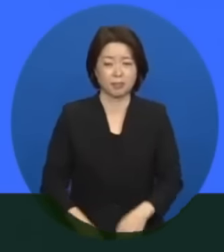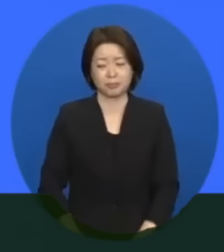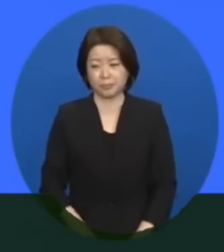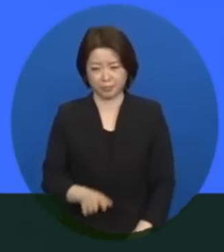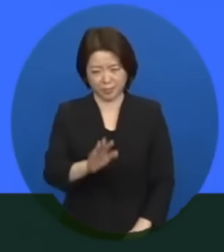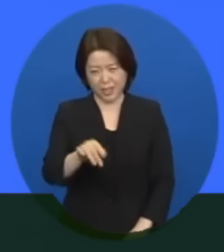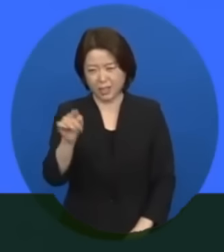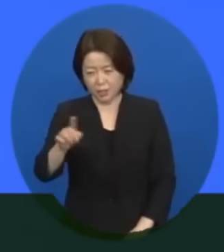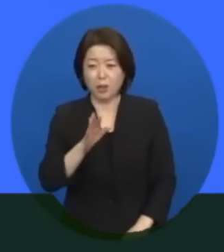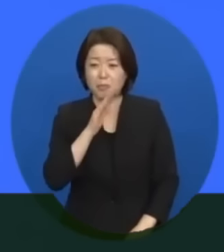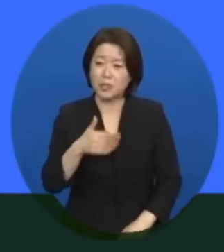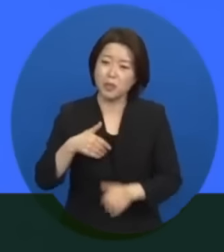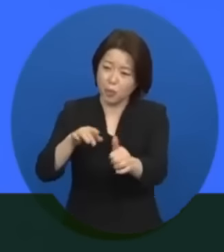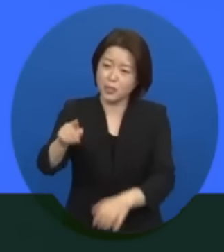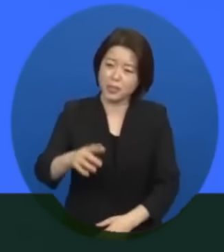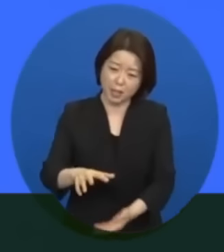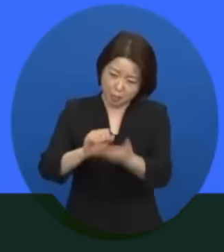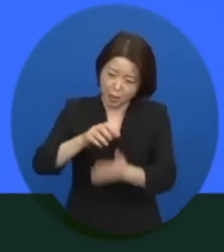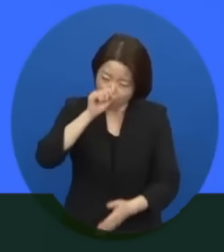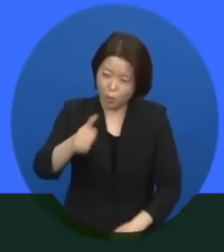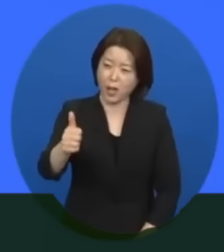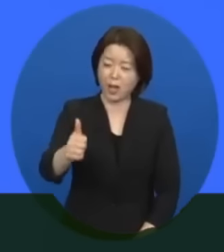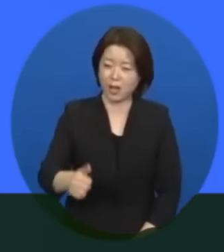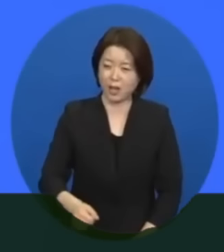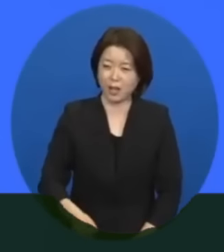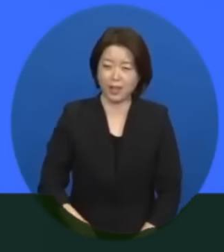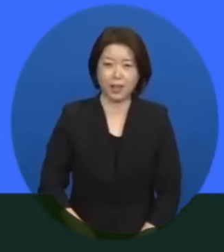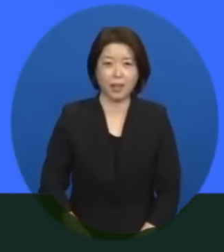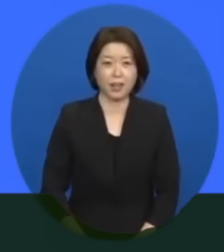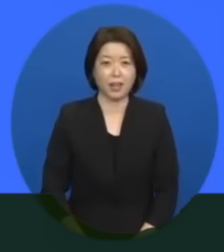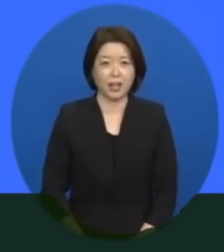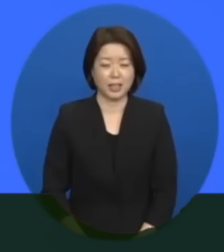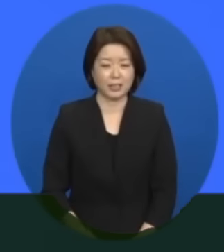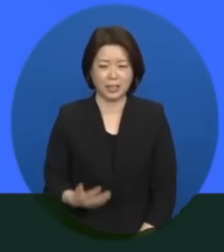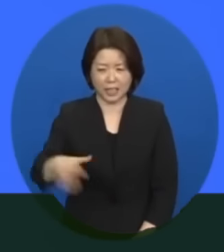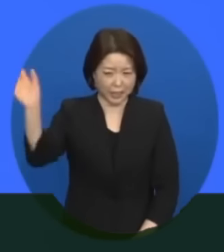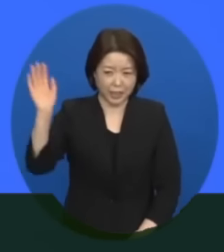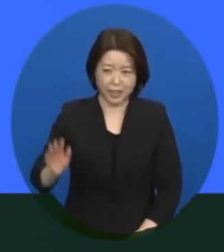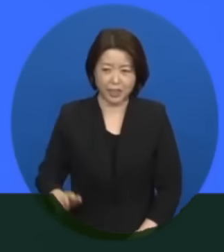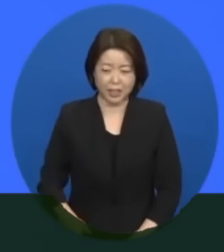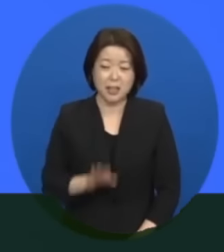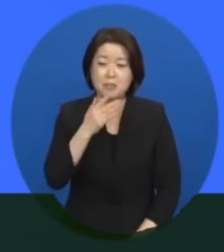내가 너 빌립 보냈을 때 받아들였어야 기회 지나갔잖아요